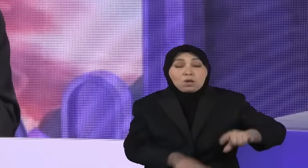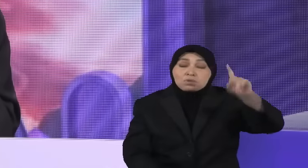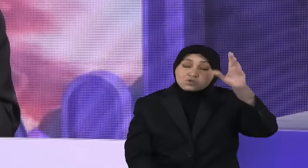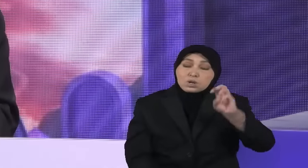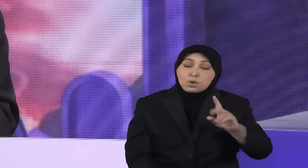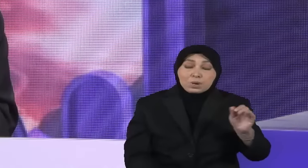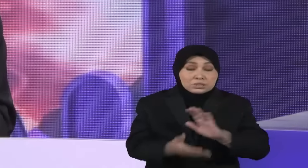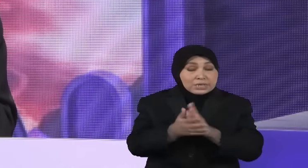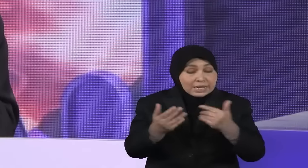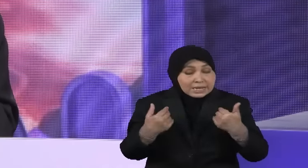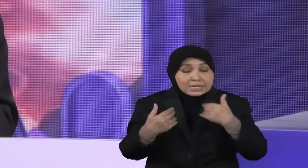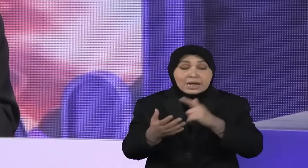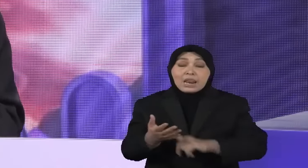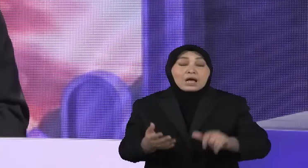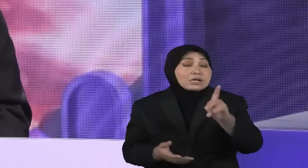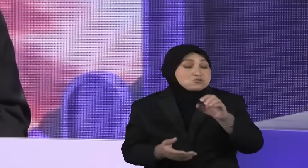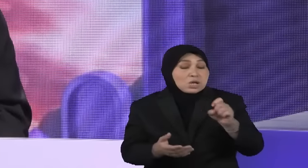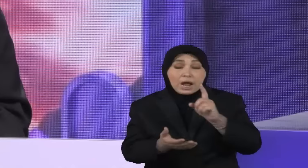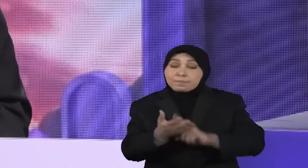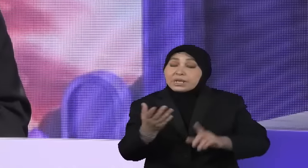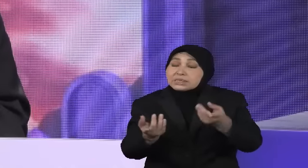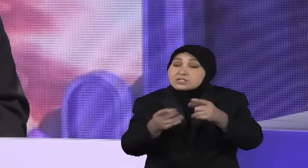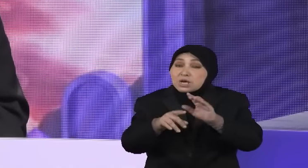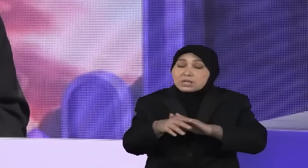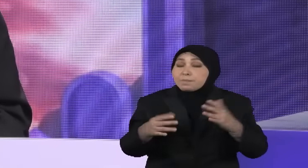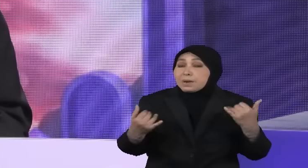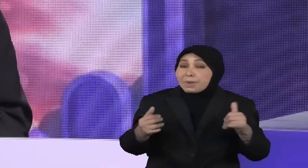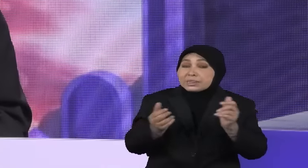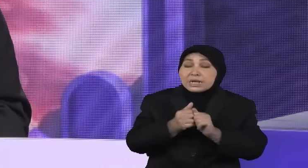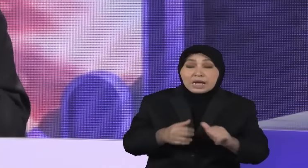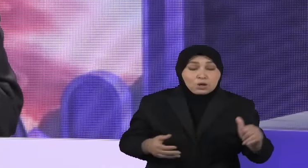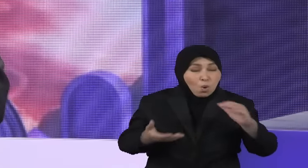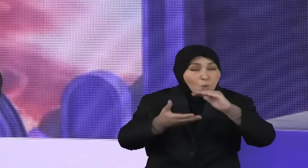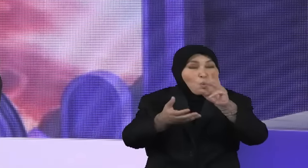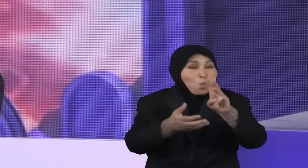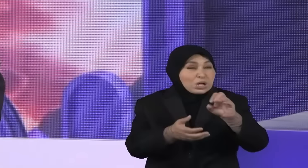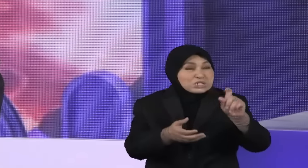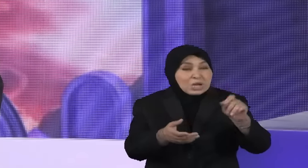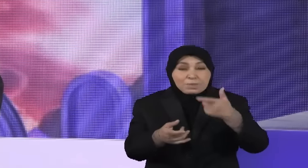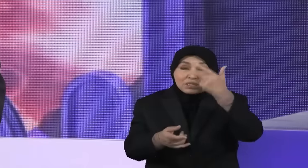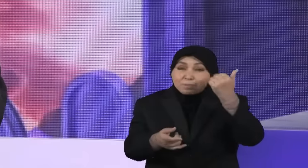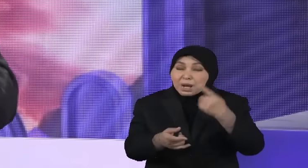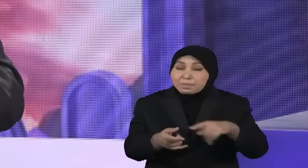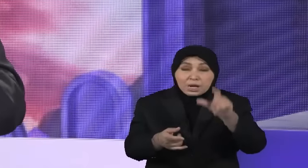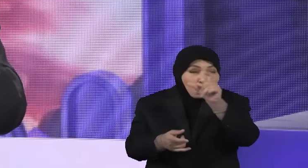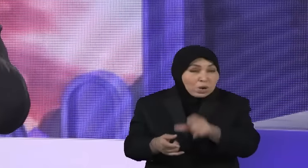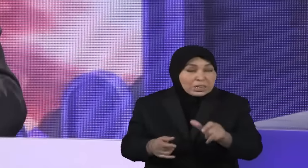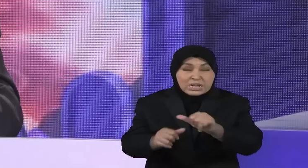Jadi ini adalah kesan kepada kesaksian yang bermain-main dengan wasiat ini. Ia menyebabkan orang ini